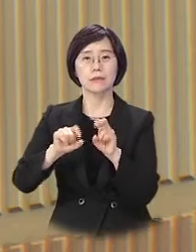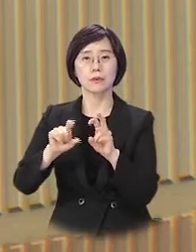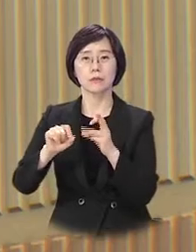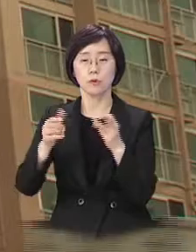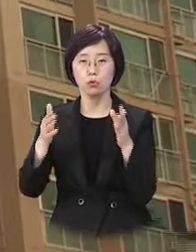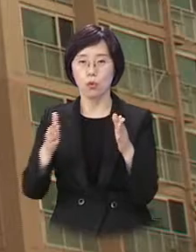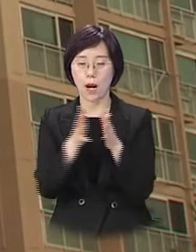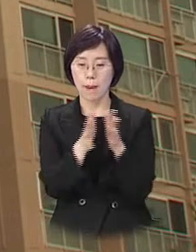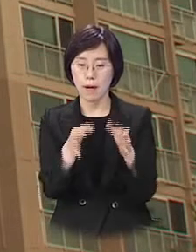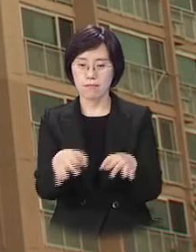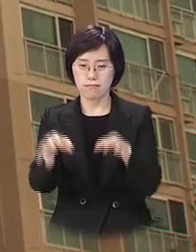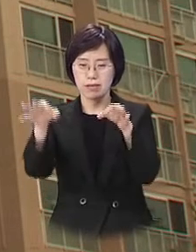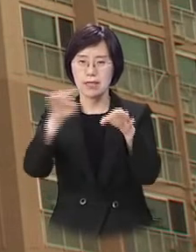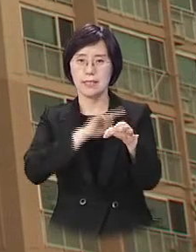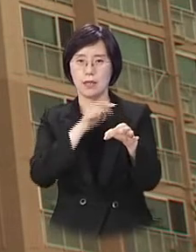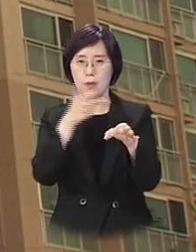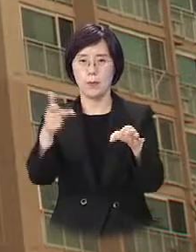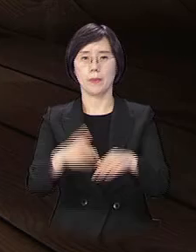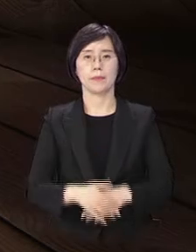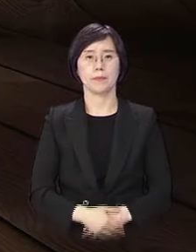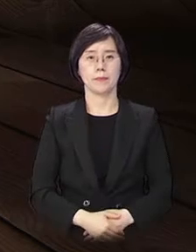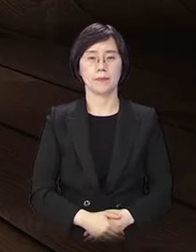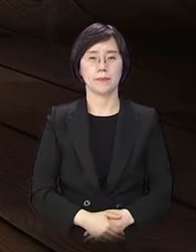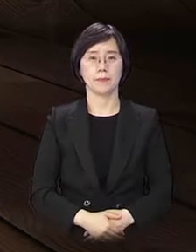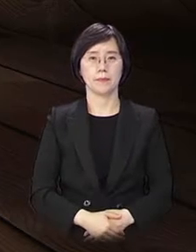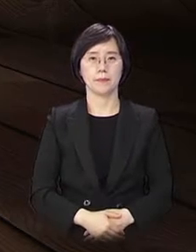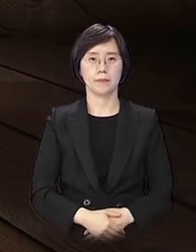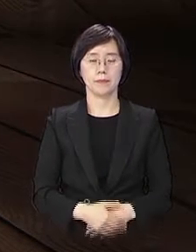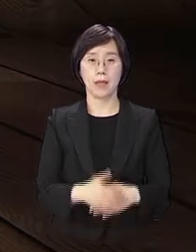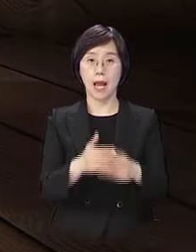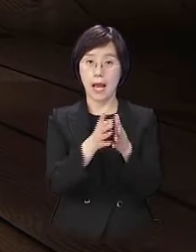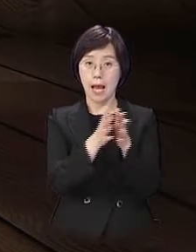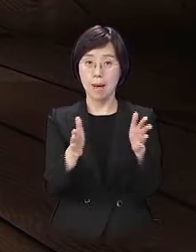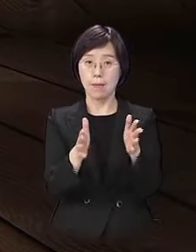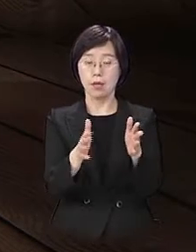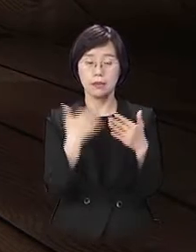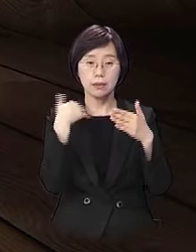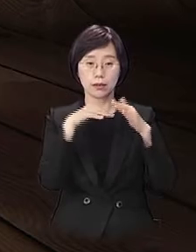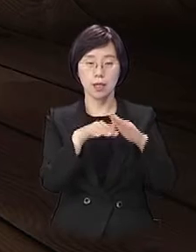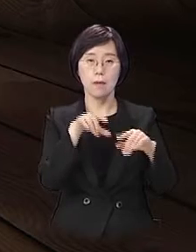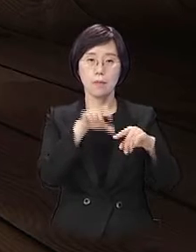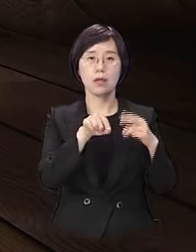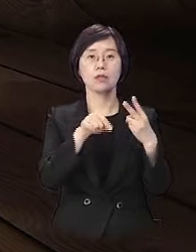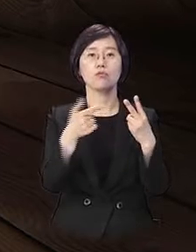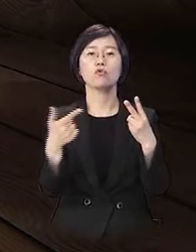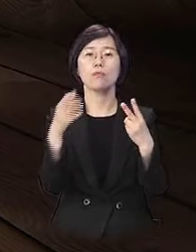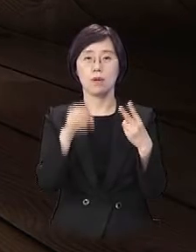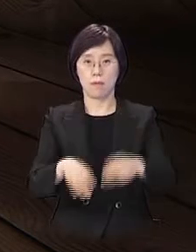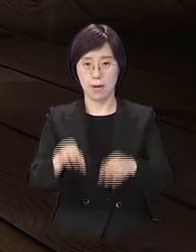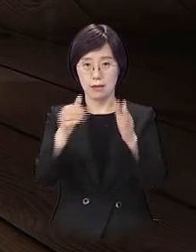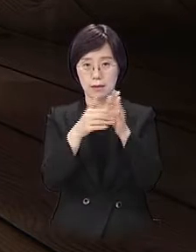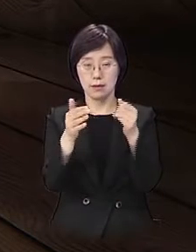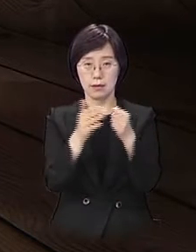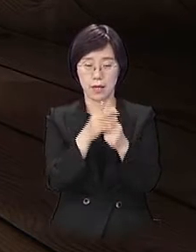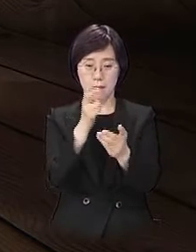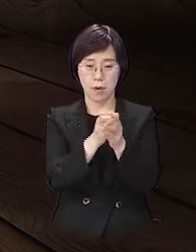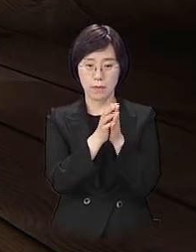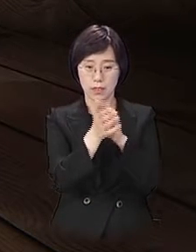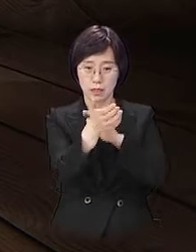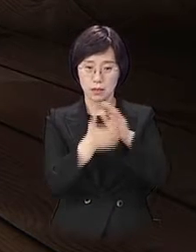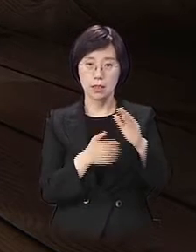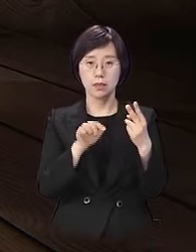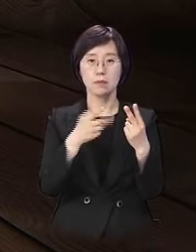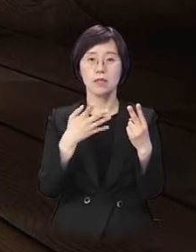상승폭이 가장 컸던 것으로 나타났습니다. 같은 기간 아파트 전셋값은 평균 2.66% 올라 법 시행